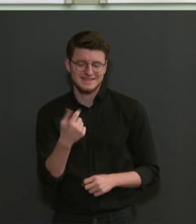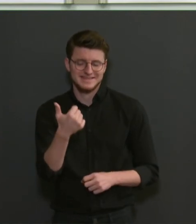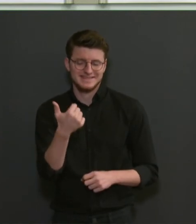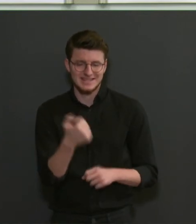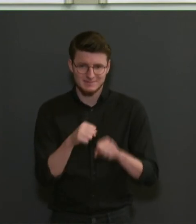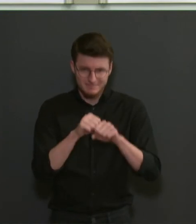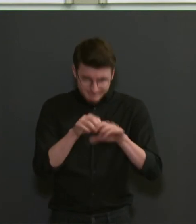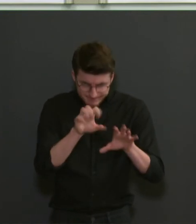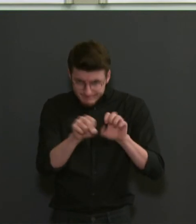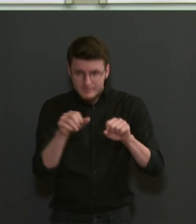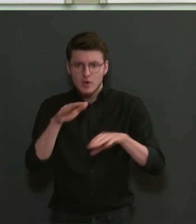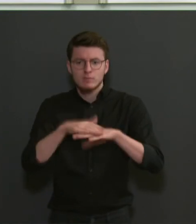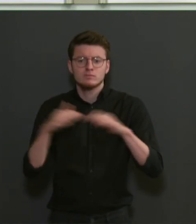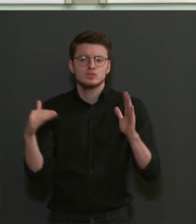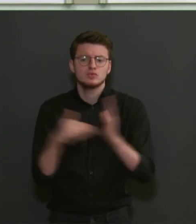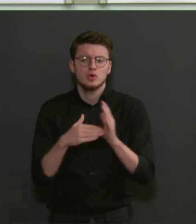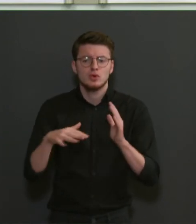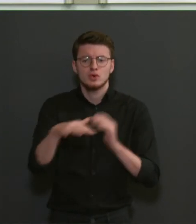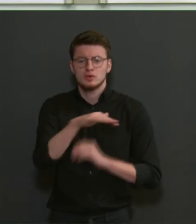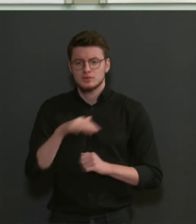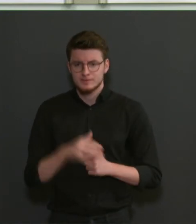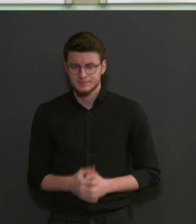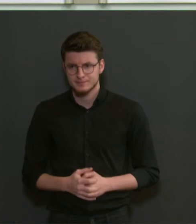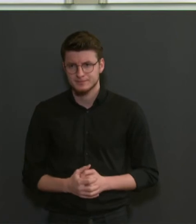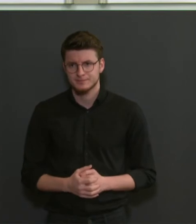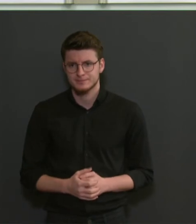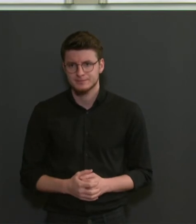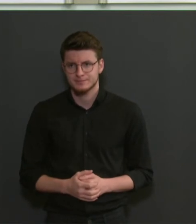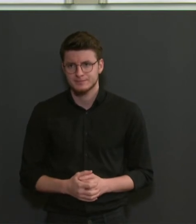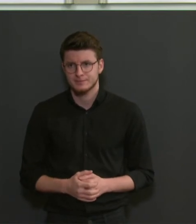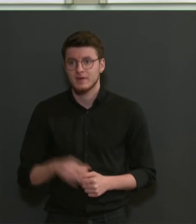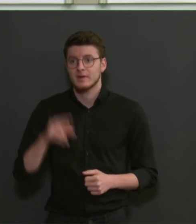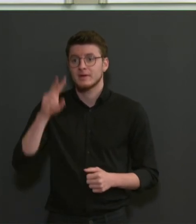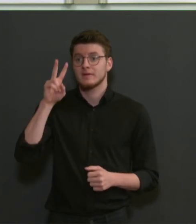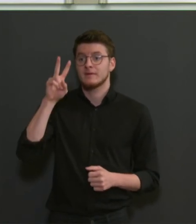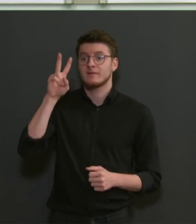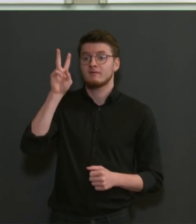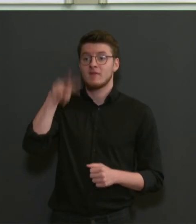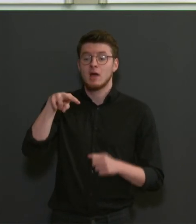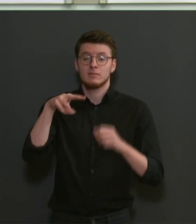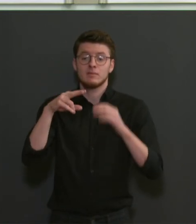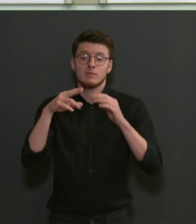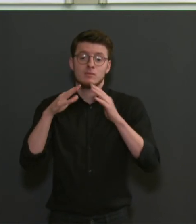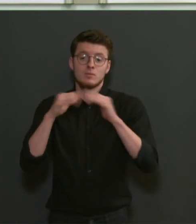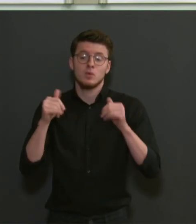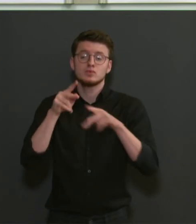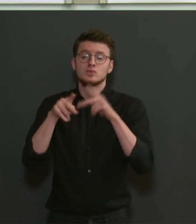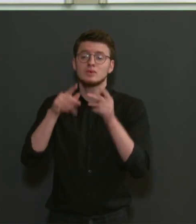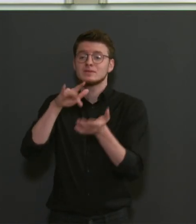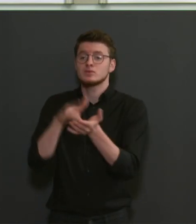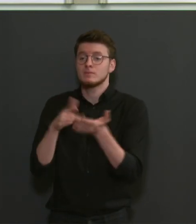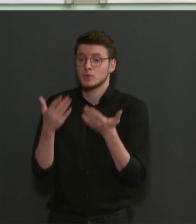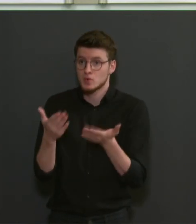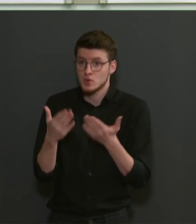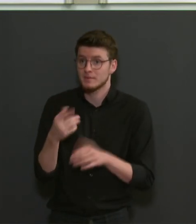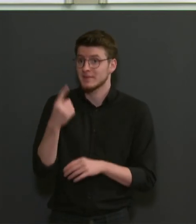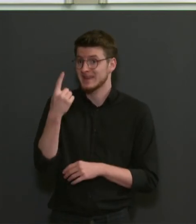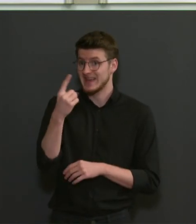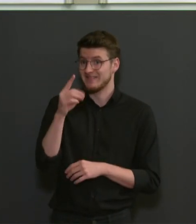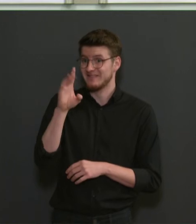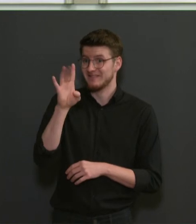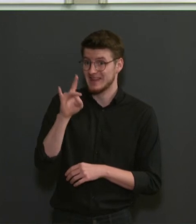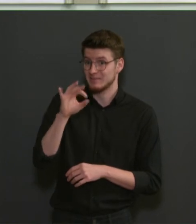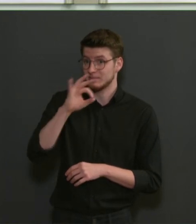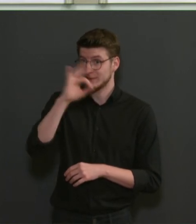Bij de Vlaamse woonzorgcentra heeft momenteel 41% te kampen met minstens 1 COVID-besmetting.